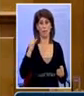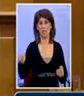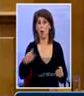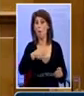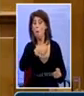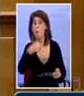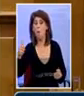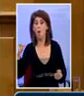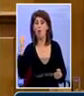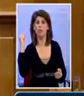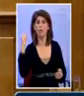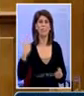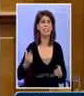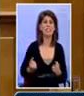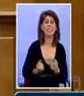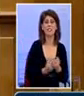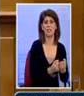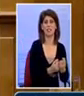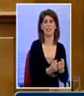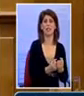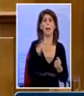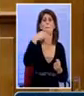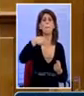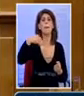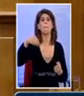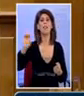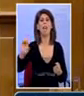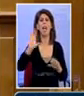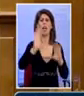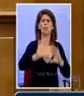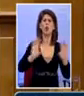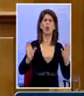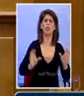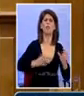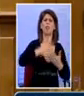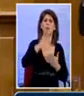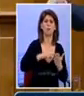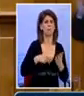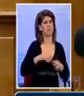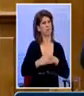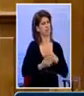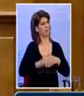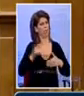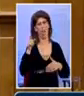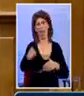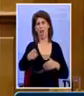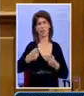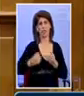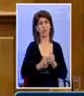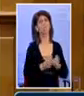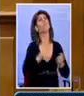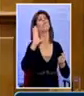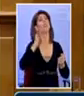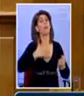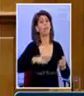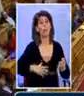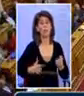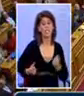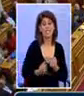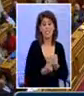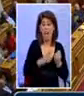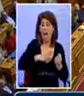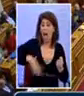δύναμη ήταν η στήριξη των μέσων μαζικής ενημέρωσης. Δεν μας ενδιαφέρει εμείς να έχουμε αυτή τη στήριξη. Προτιμάμε να έχουμε τη στήριξη του